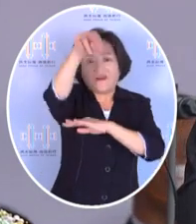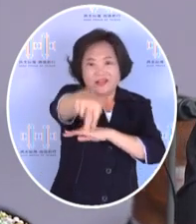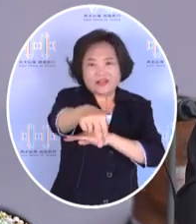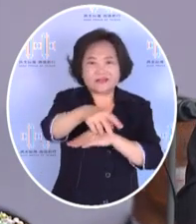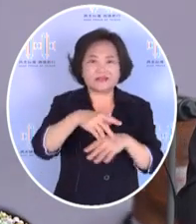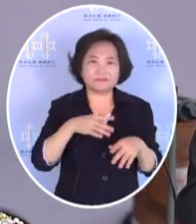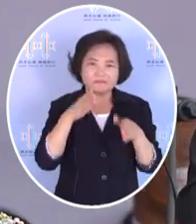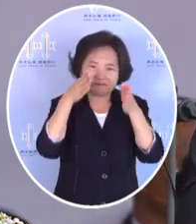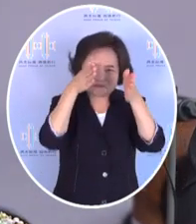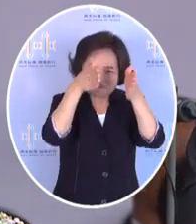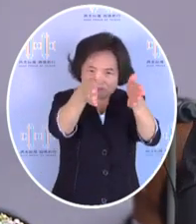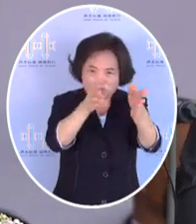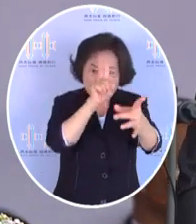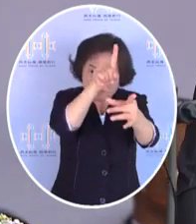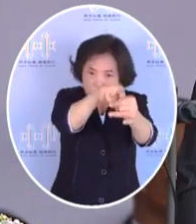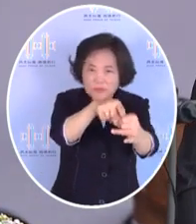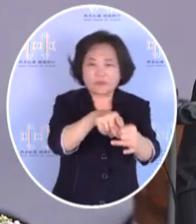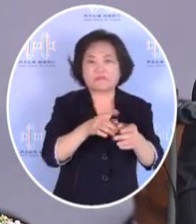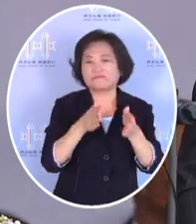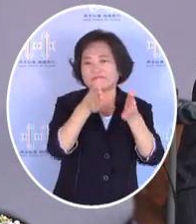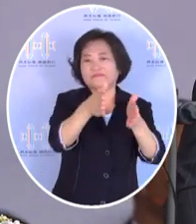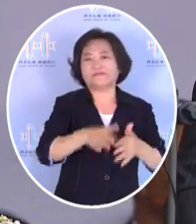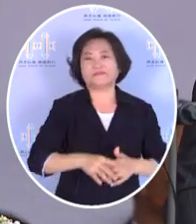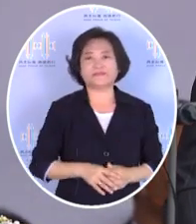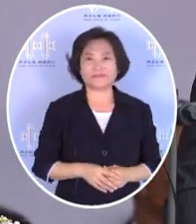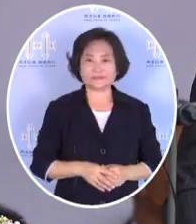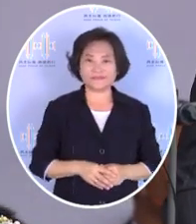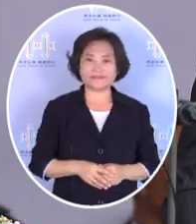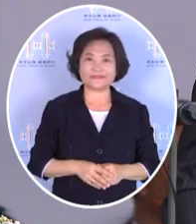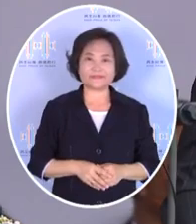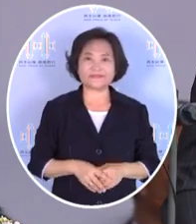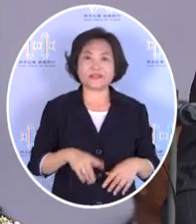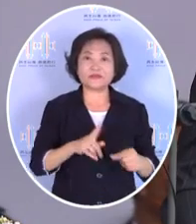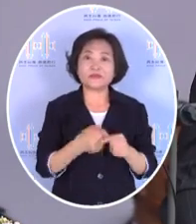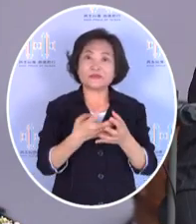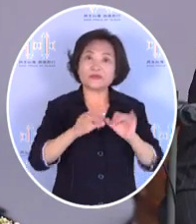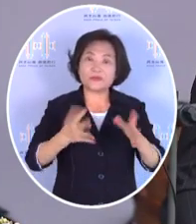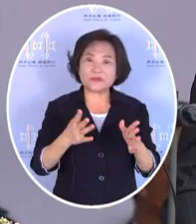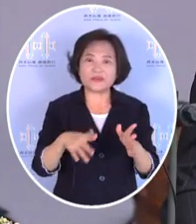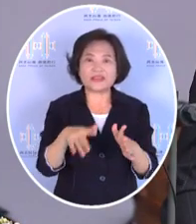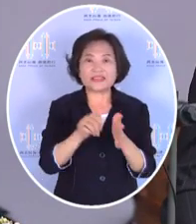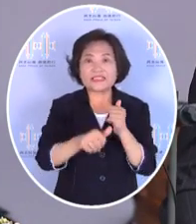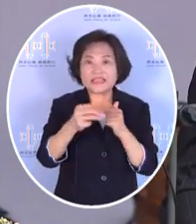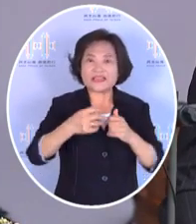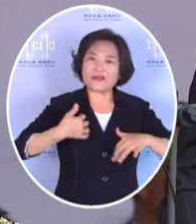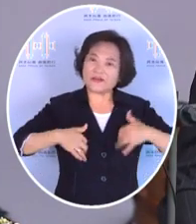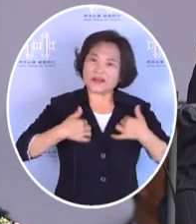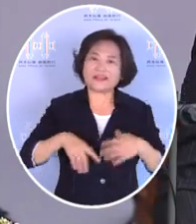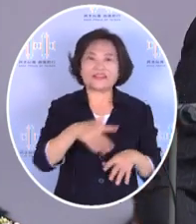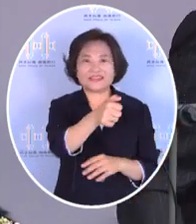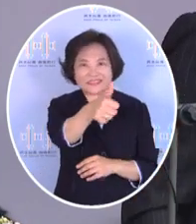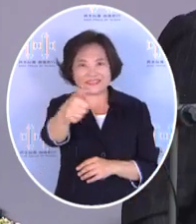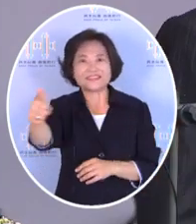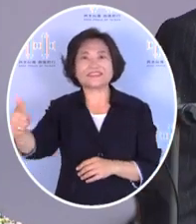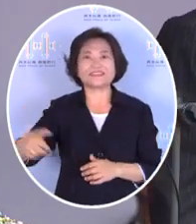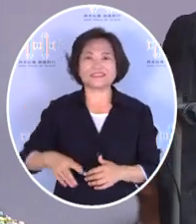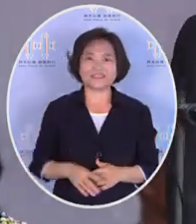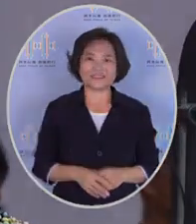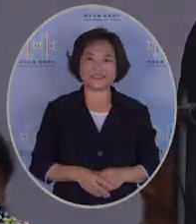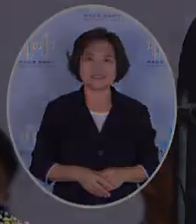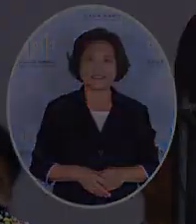光的地方前进。中华民国生日快乐，谢谢大家。